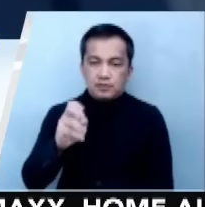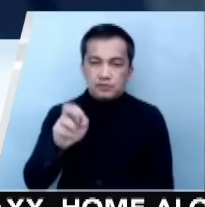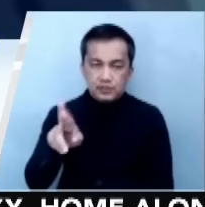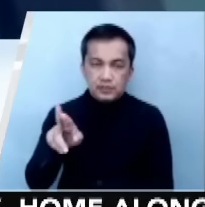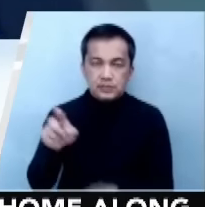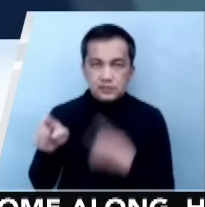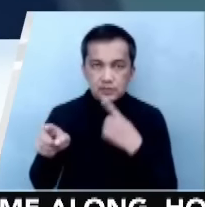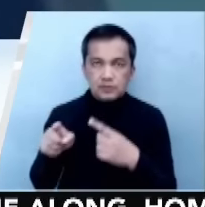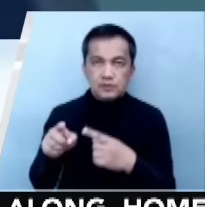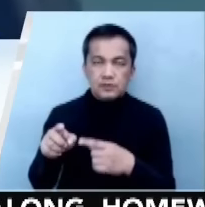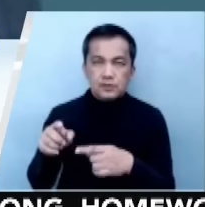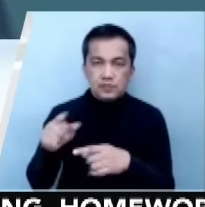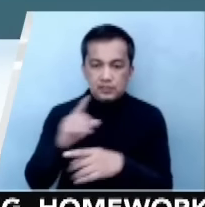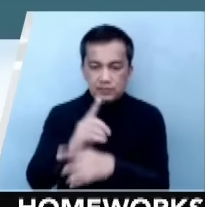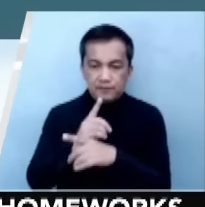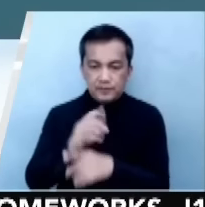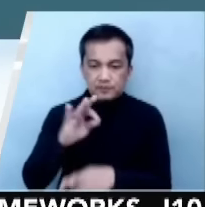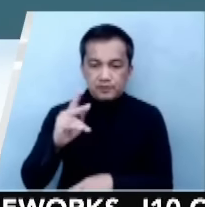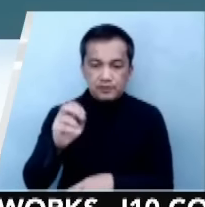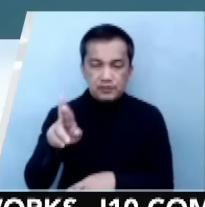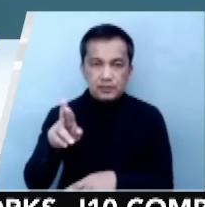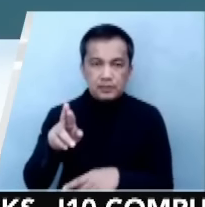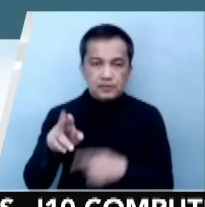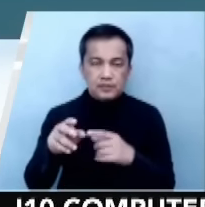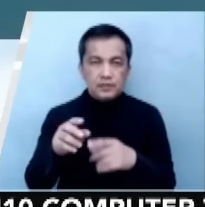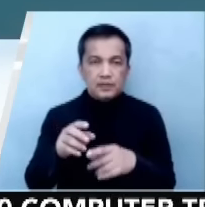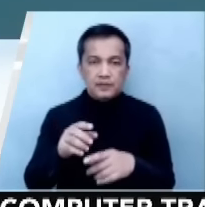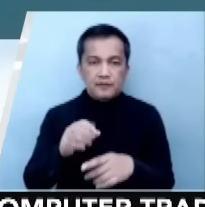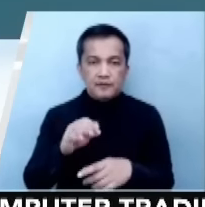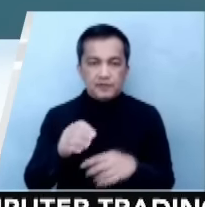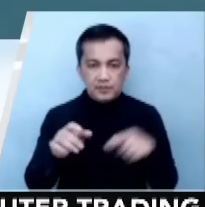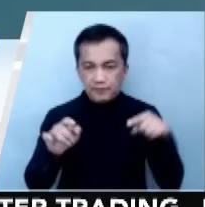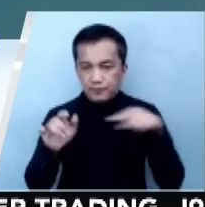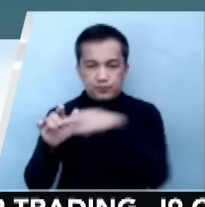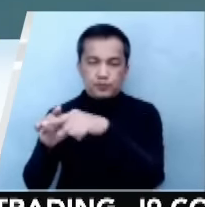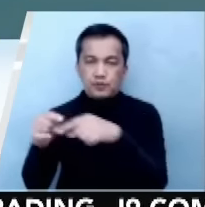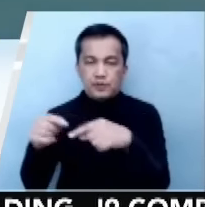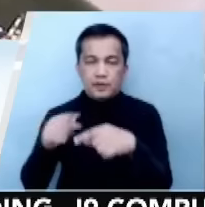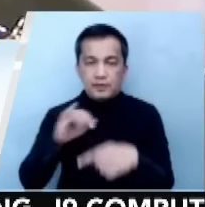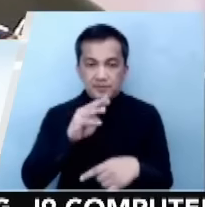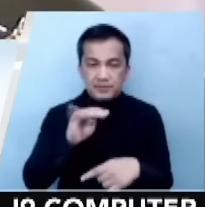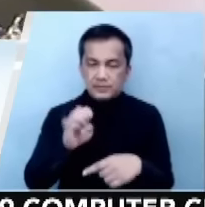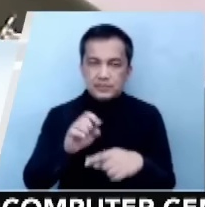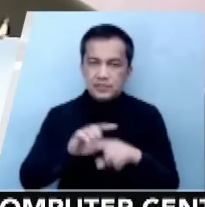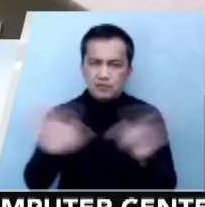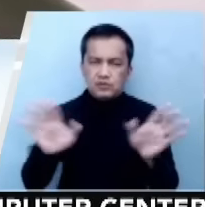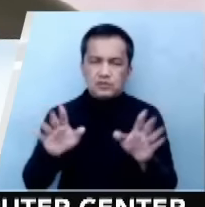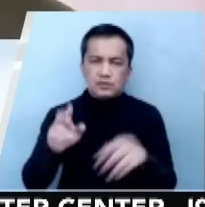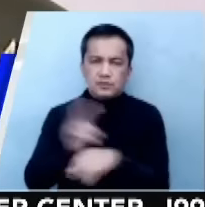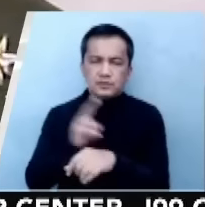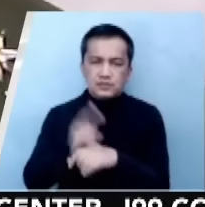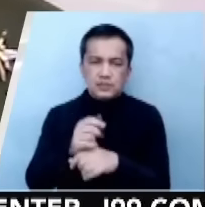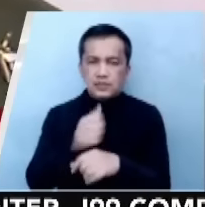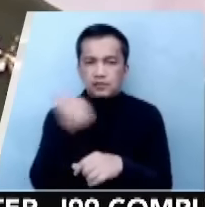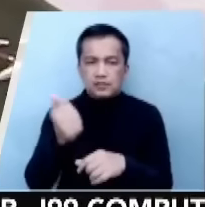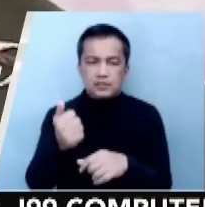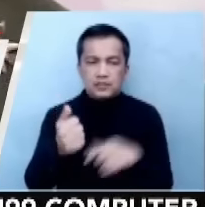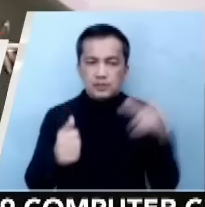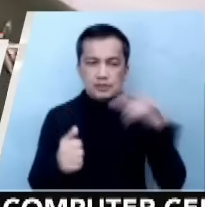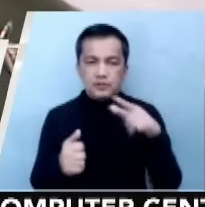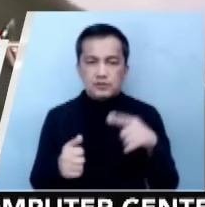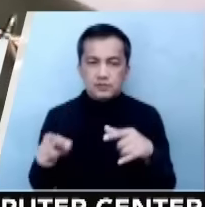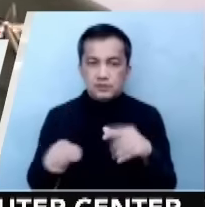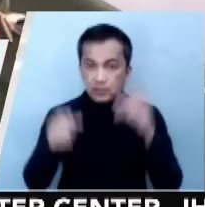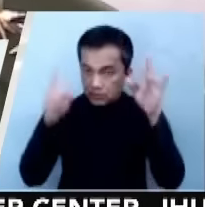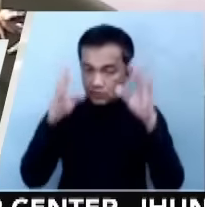pang-depensa ang flare laban sa mga missile at hindi dapat gamitin laban sa ibang eroplano. Very dangerous kasi for instance, yung mga